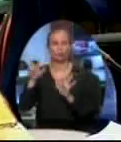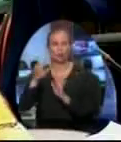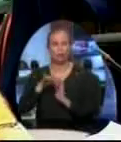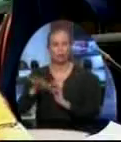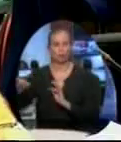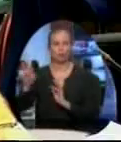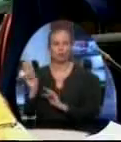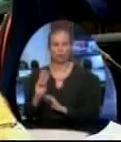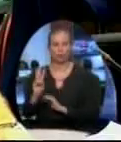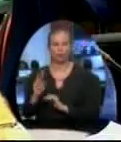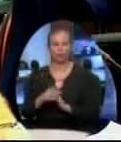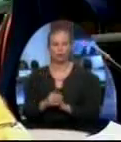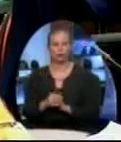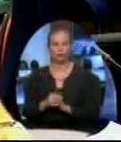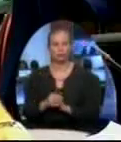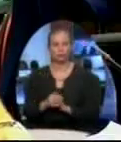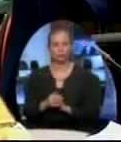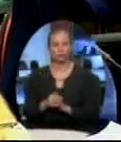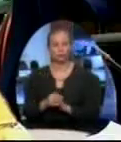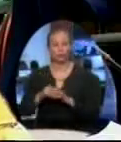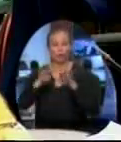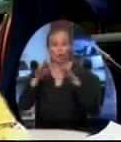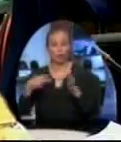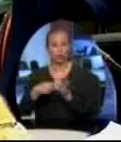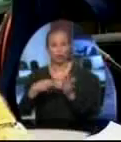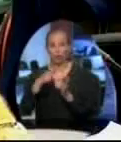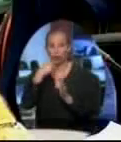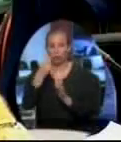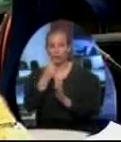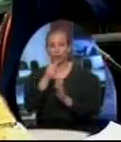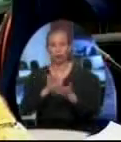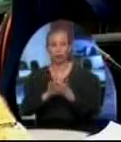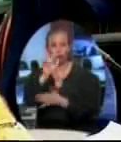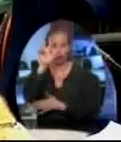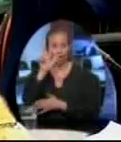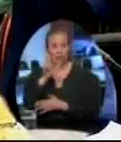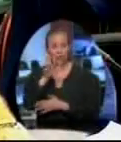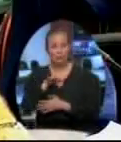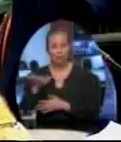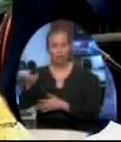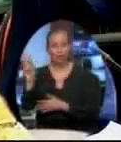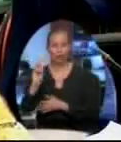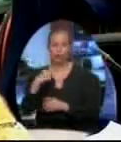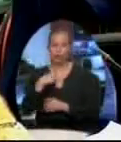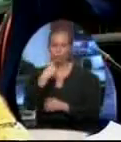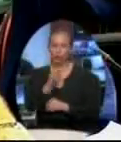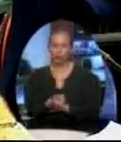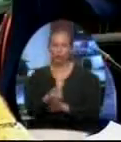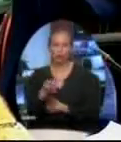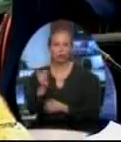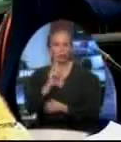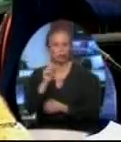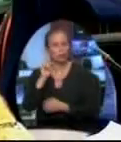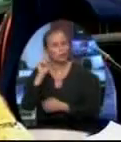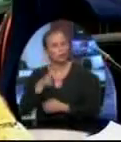אז פרקה שהייתה רשות החשמל, זה יעלה לנו 13 מיליארד שקל, ואני באה ואני אומרת, מישהו צריך לאזן את זה.